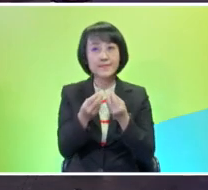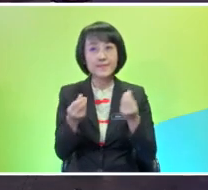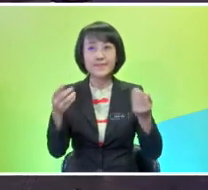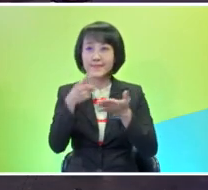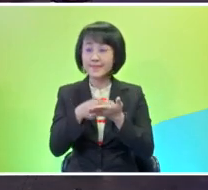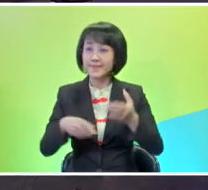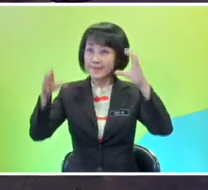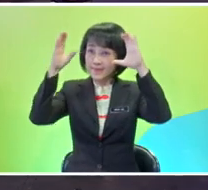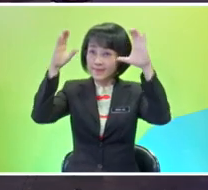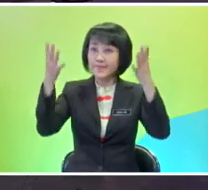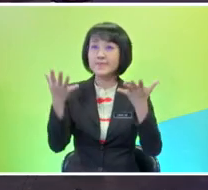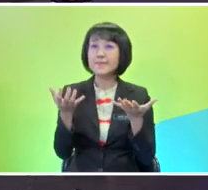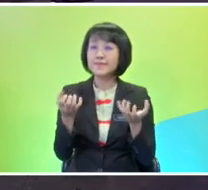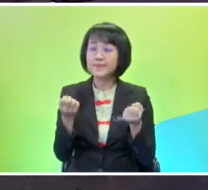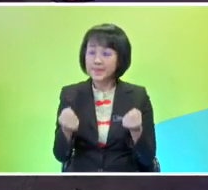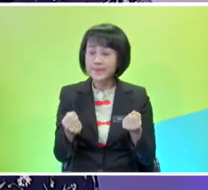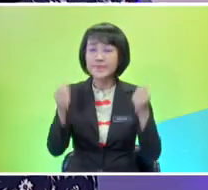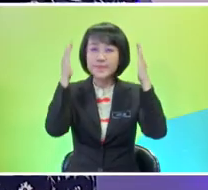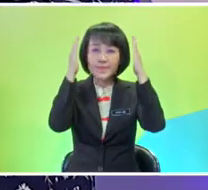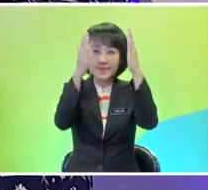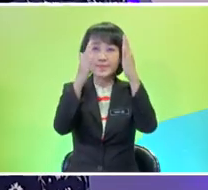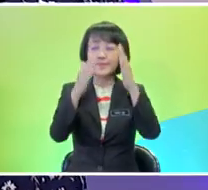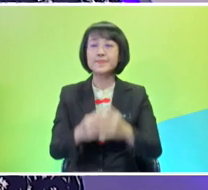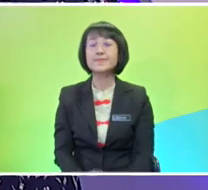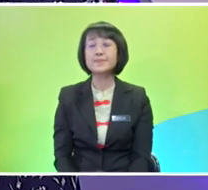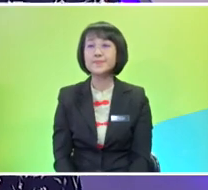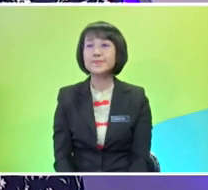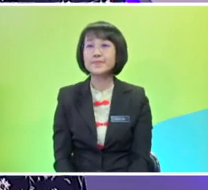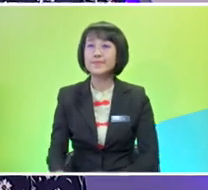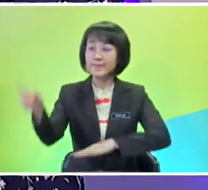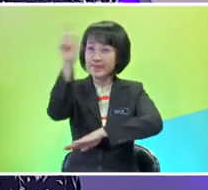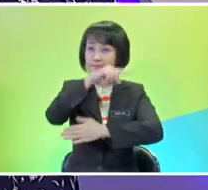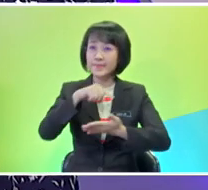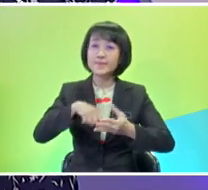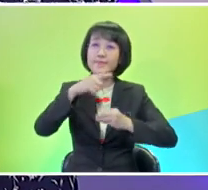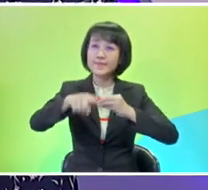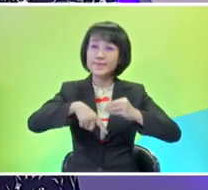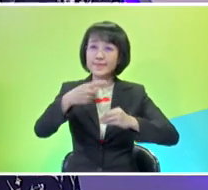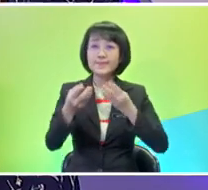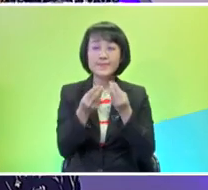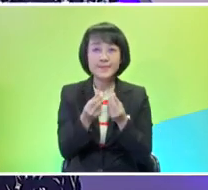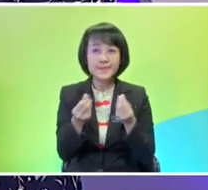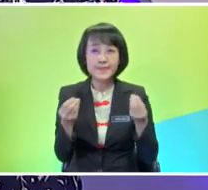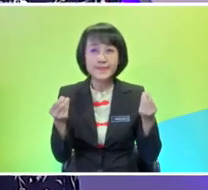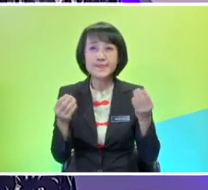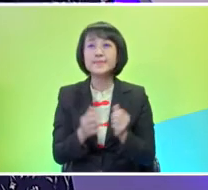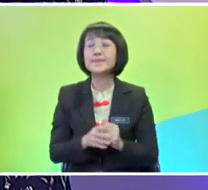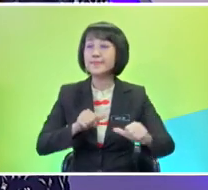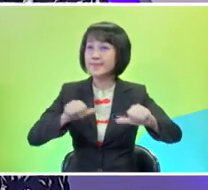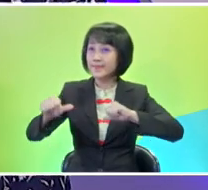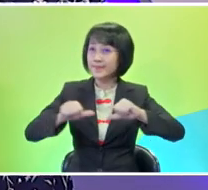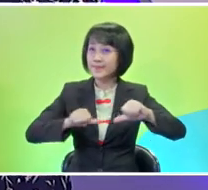dalam kelas kita Oke untuk hari ini kita akan belajar mengenai fase hari ini